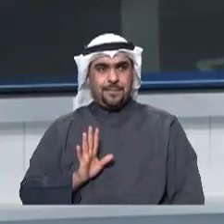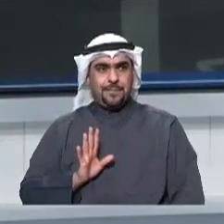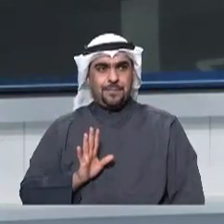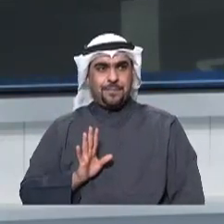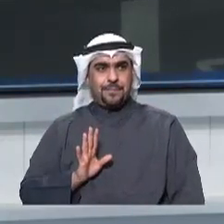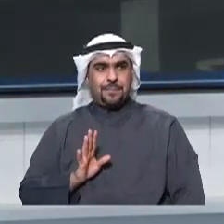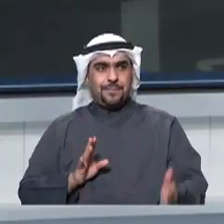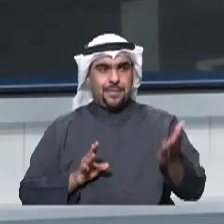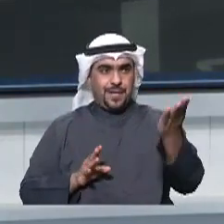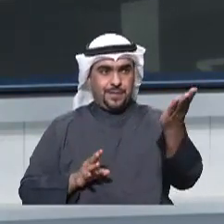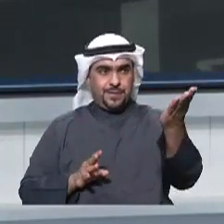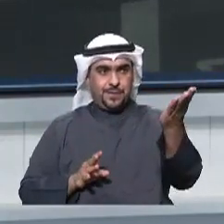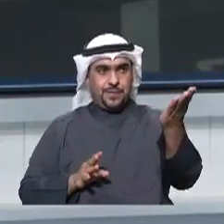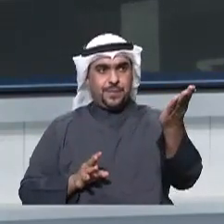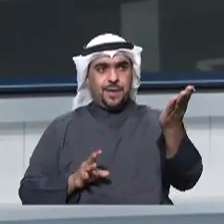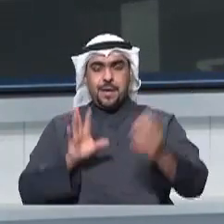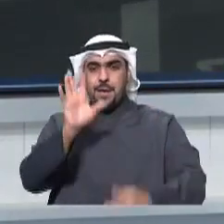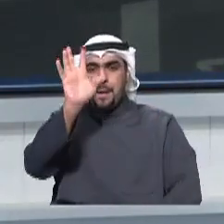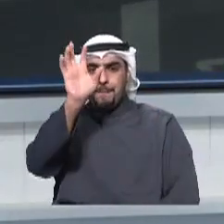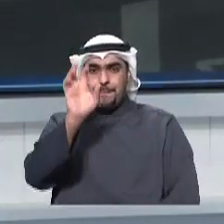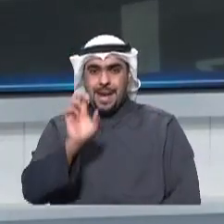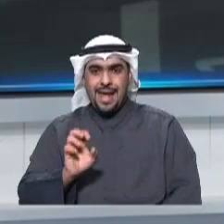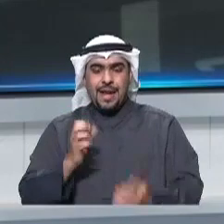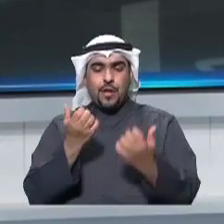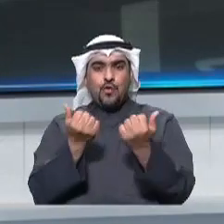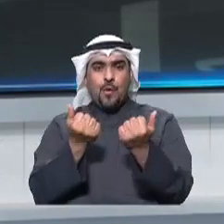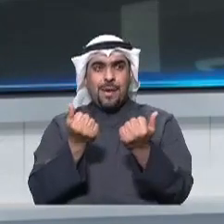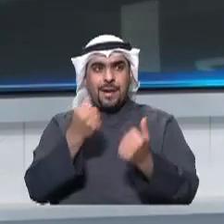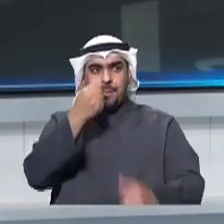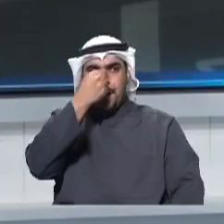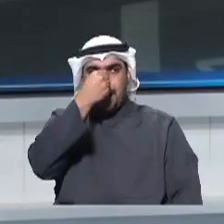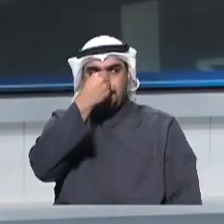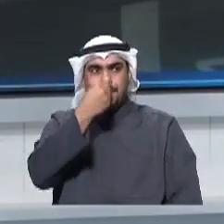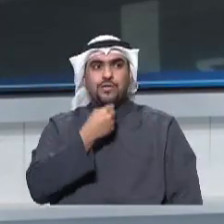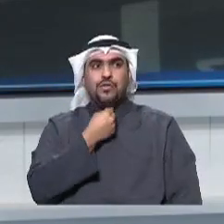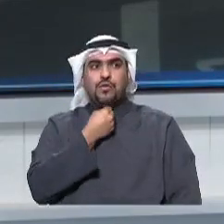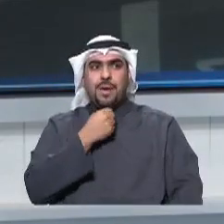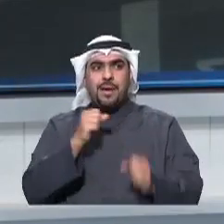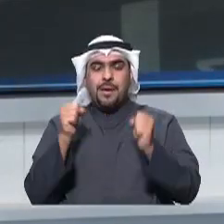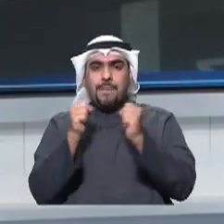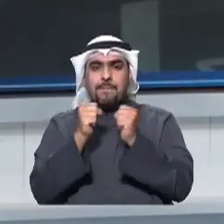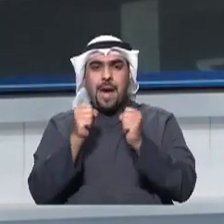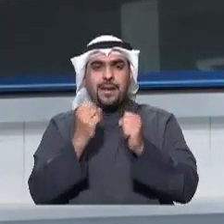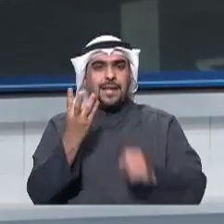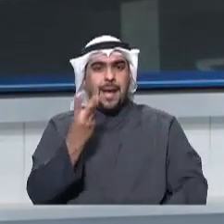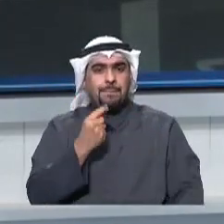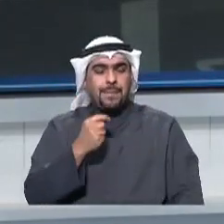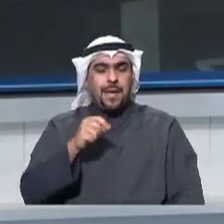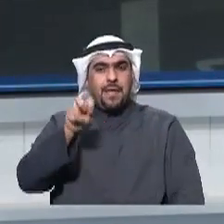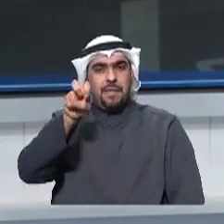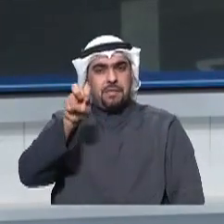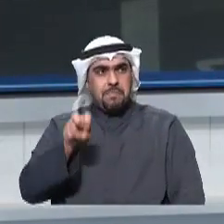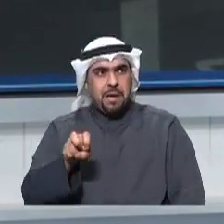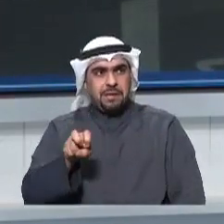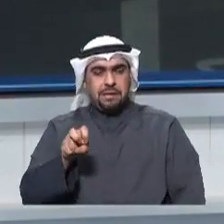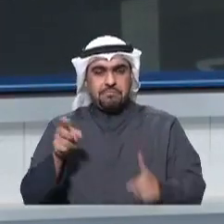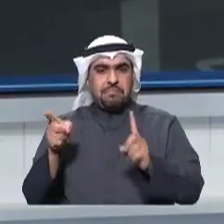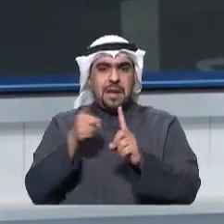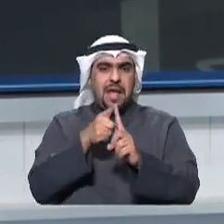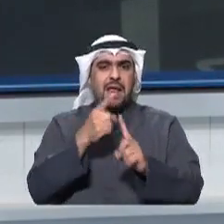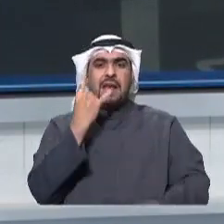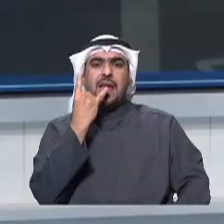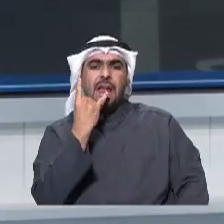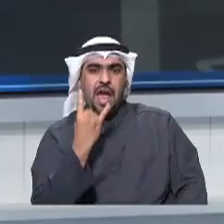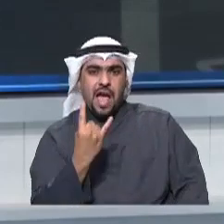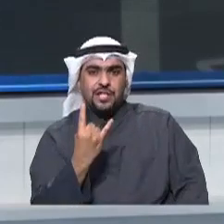إلى 6 درجات على المناطق البرية. تتحول الرياح إلى جنوبية وجنوبية شرقية يوم الخميس مع أجواء مشمسة معظم الوقت، وأيضا 20